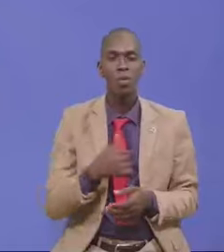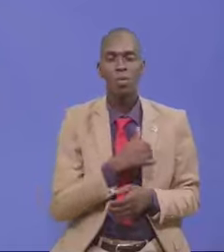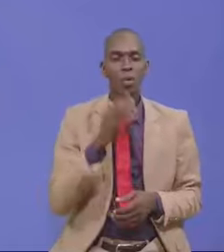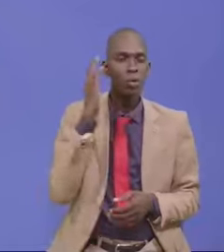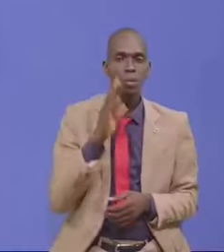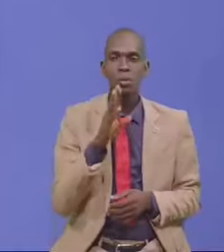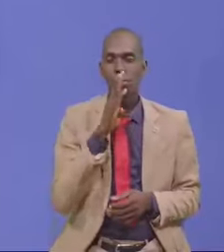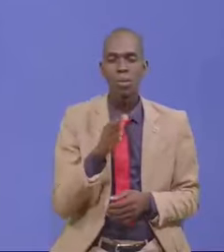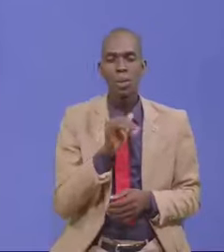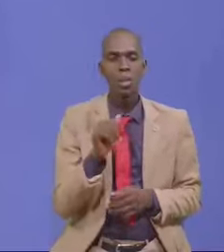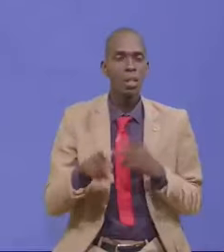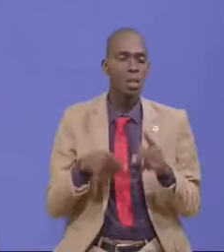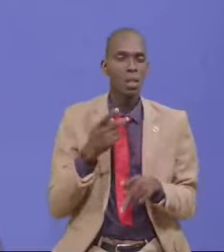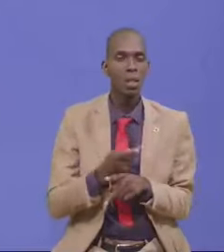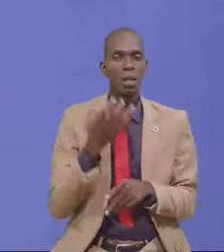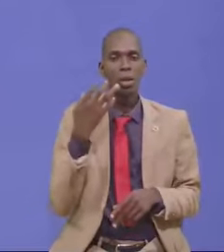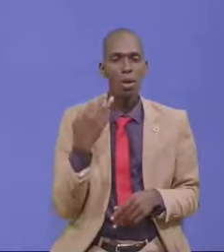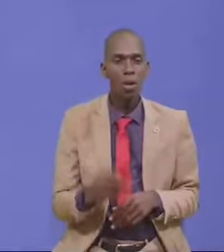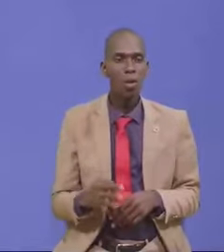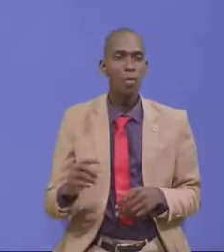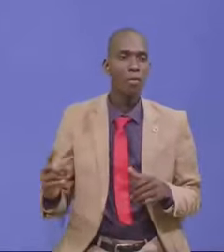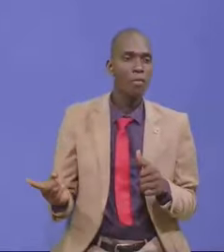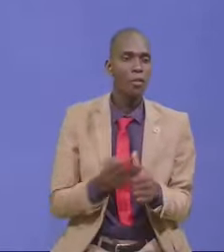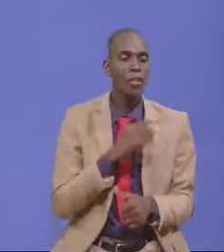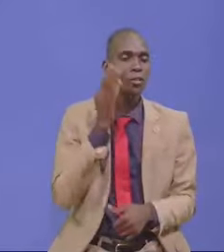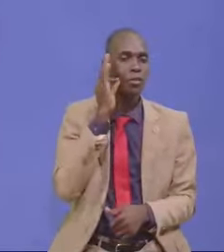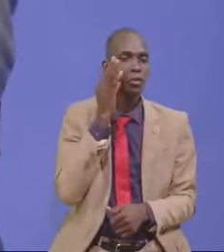Pour que nous soyons les prémices de sa vérité.